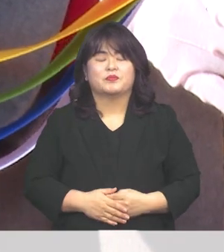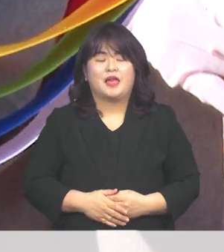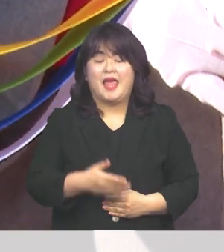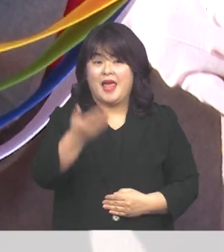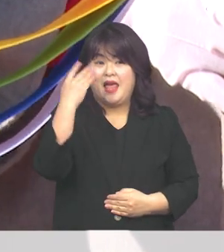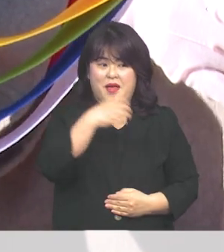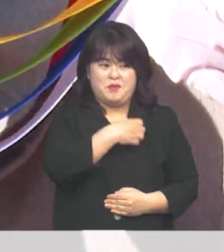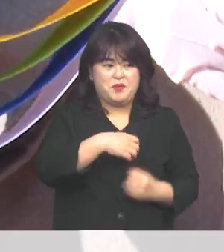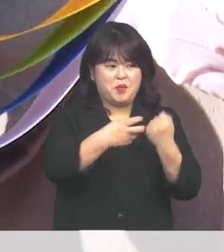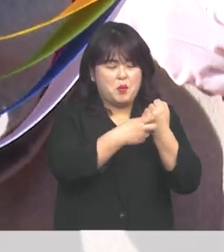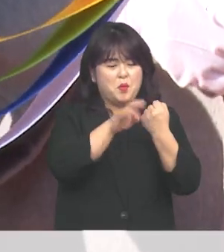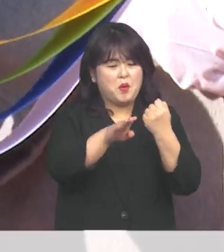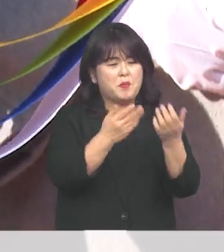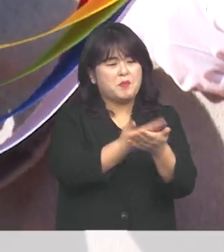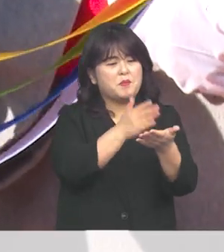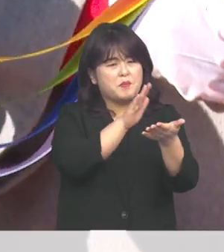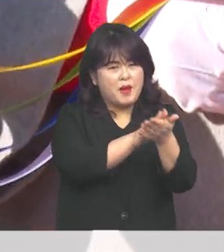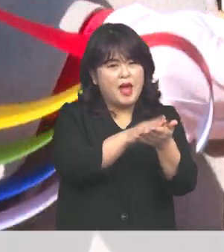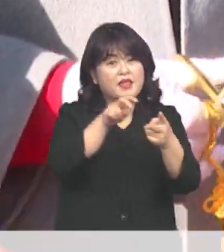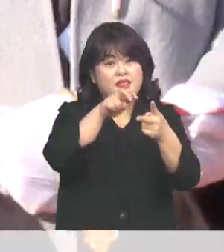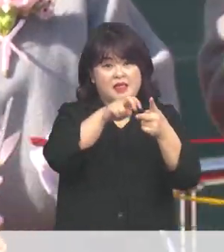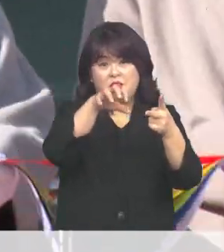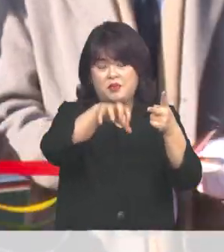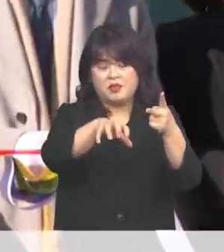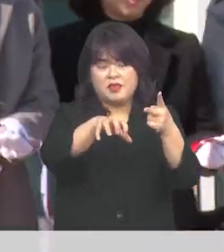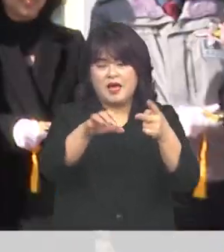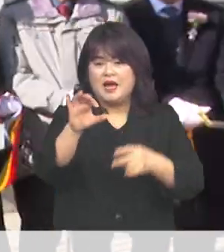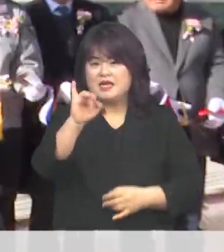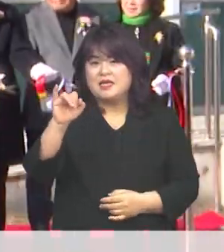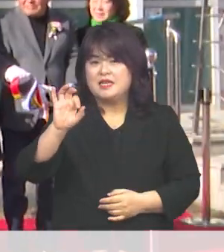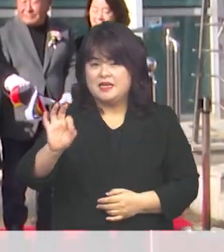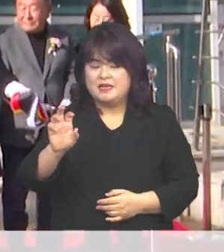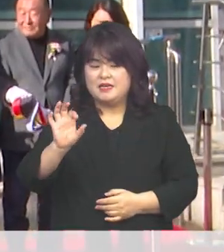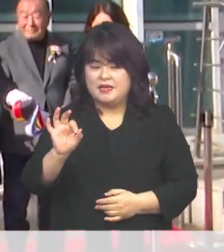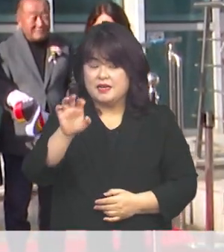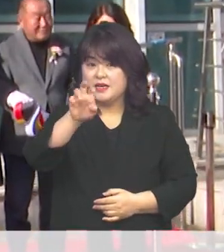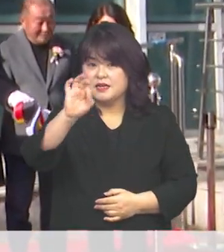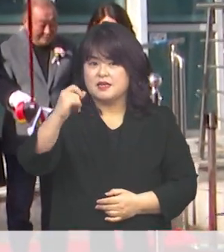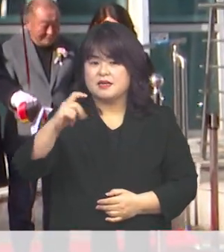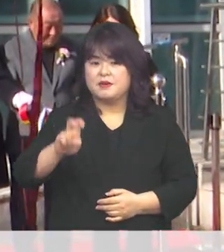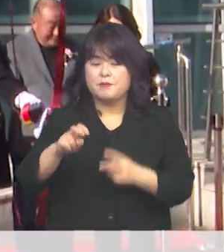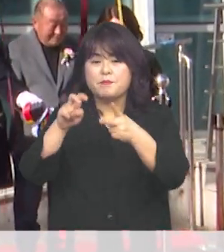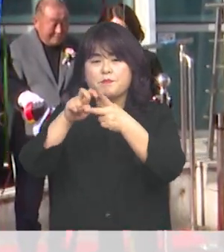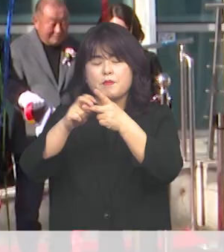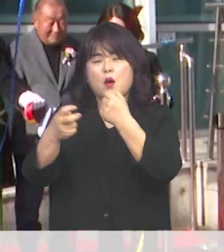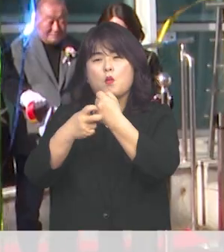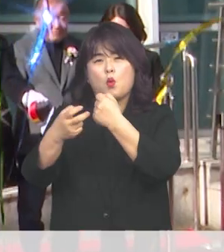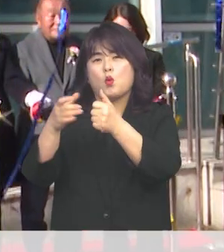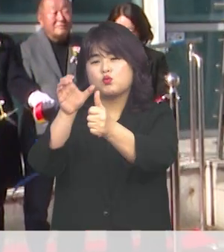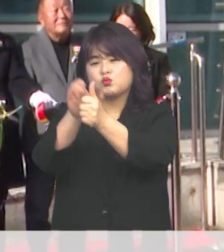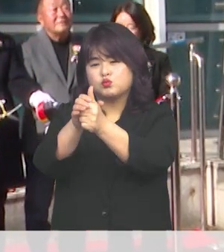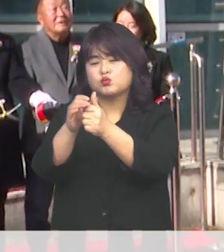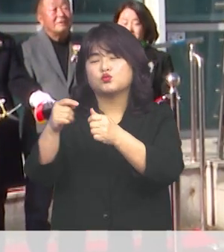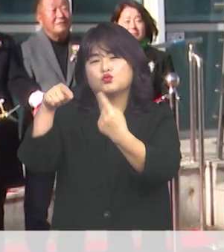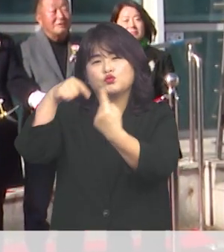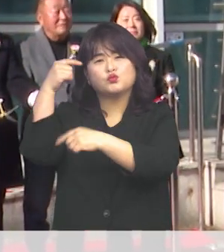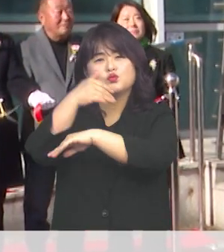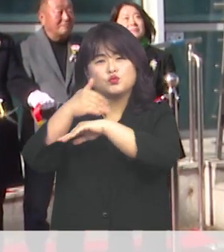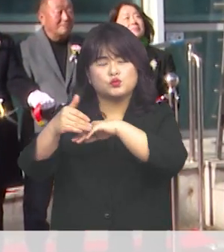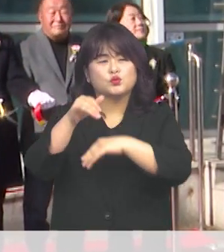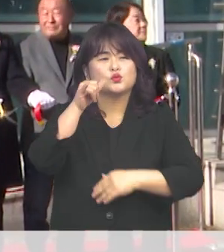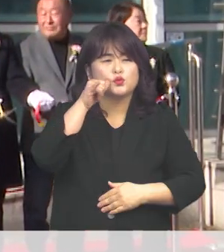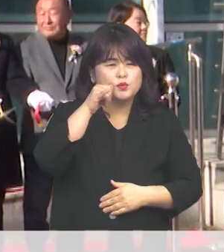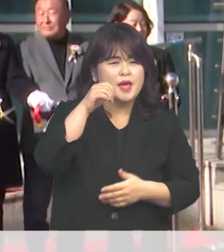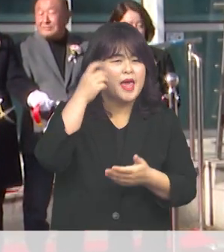옛 모현보건지소를 리모델링해 조성된 센터는 이음병원이 위탁 운영하며 알코올과 약물, 도박,